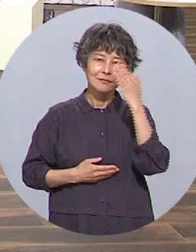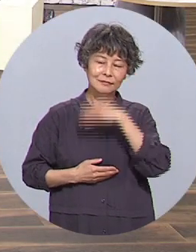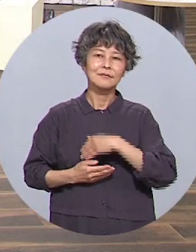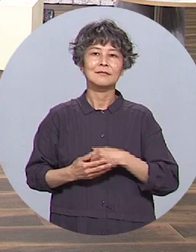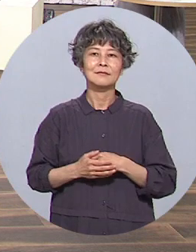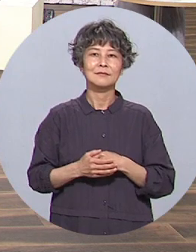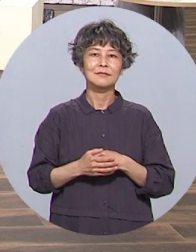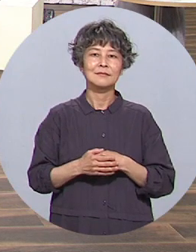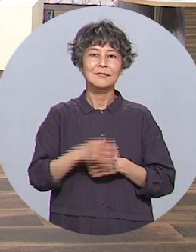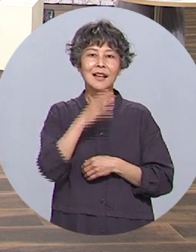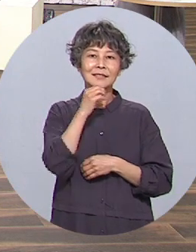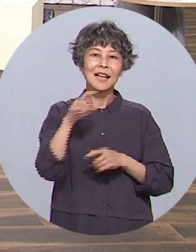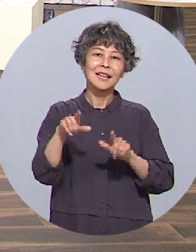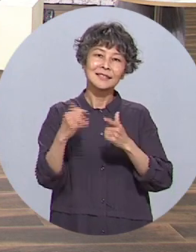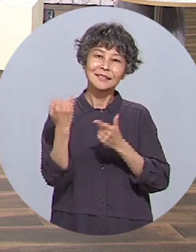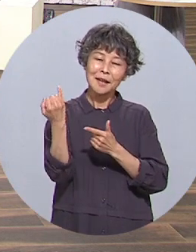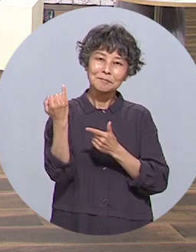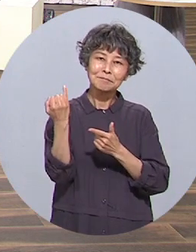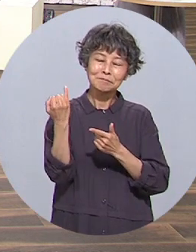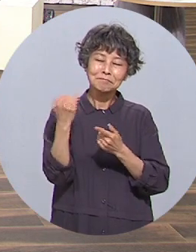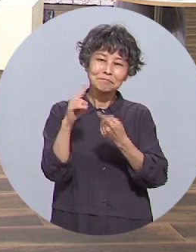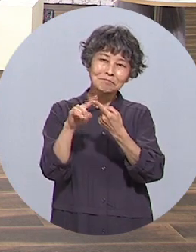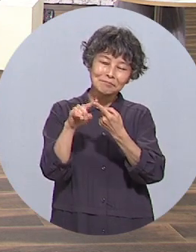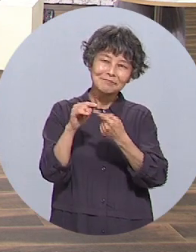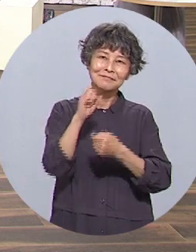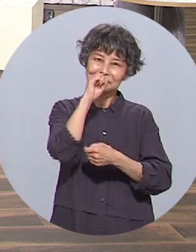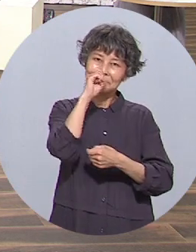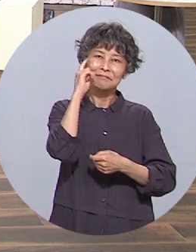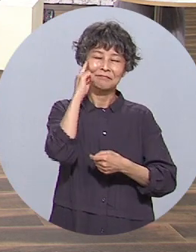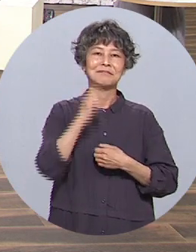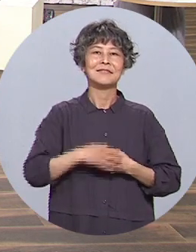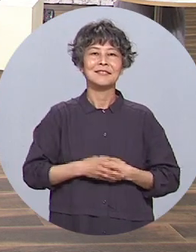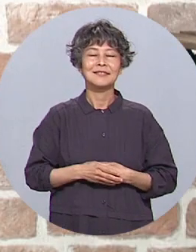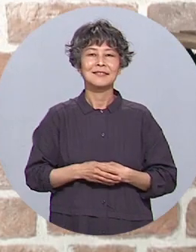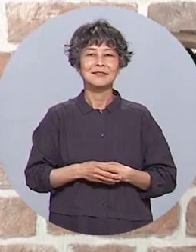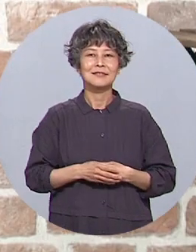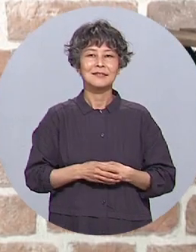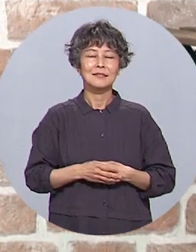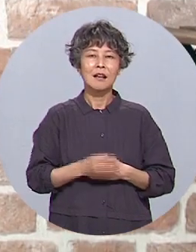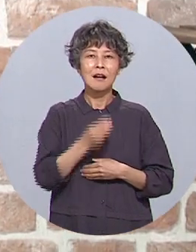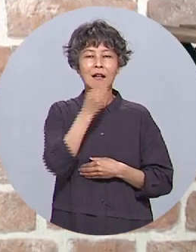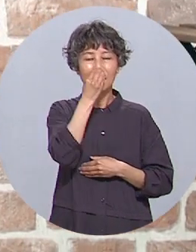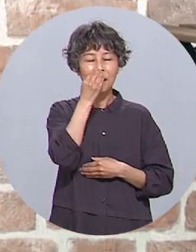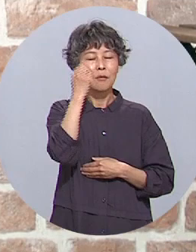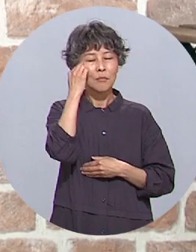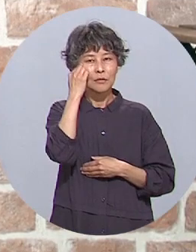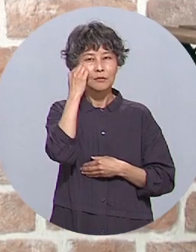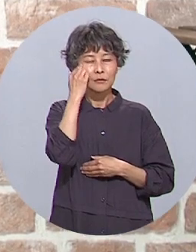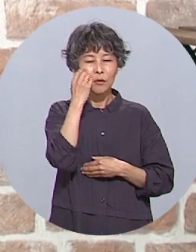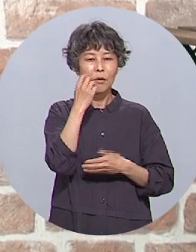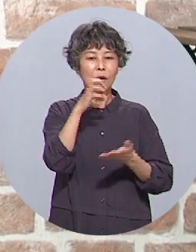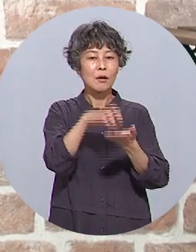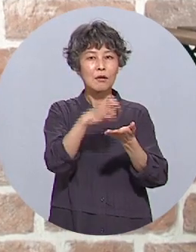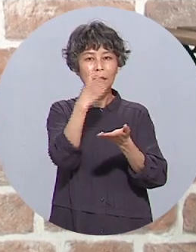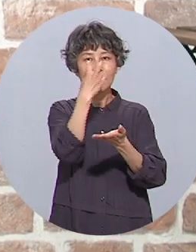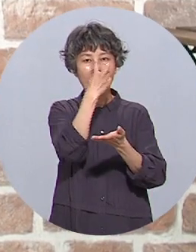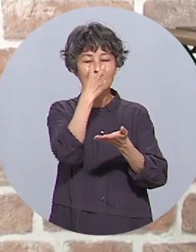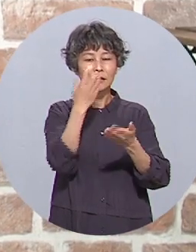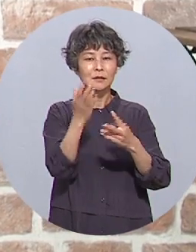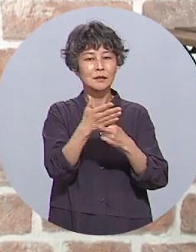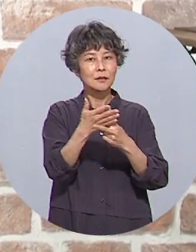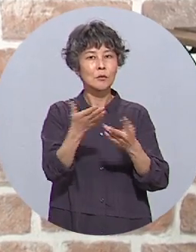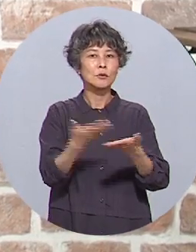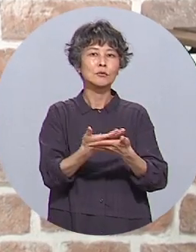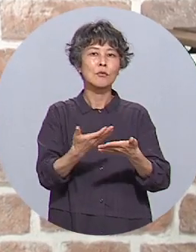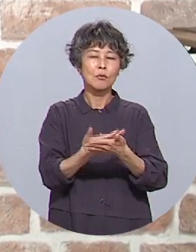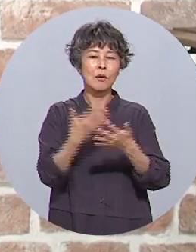いや、佐伯ちゃん様になってましたよ、体験してましたけど。ね、やっぱりね、ふと思うと鑑識の仕事ってテ